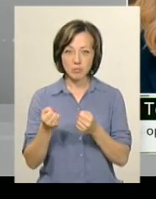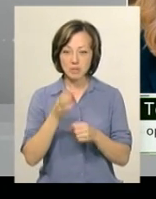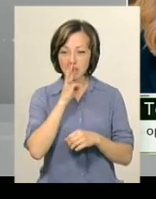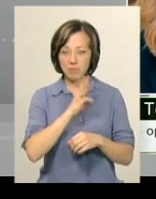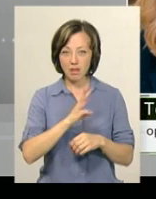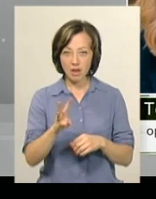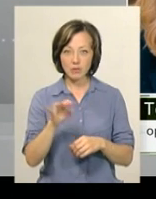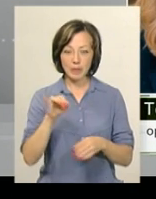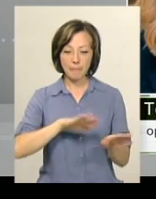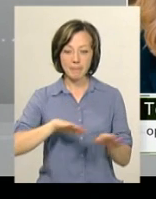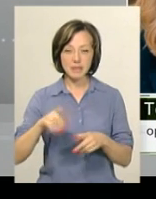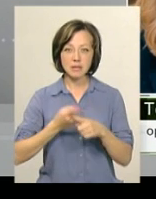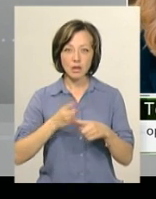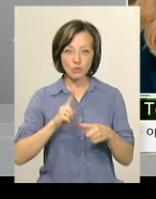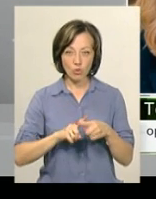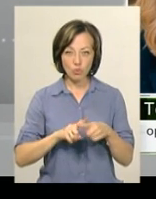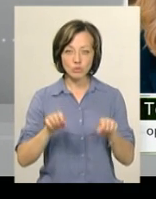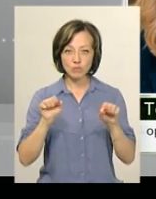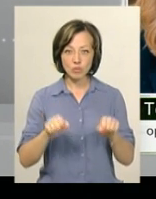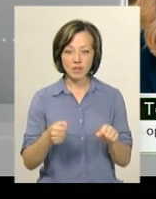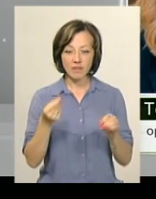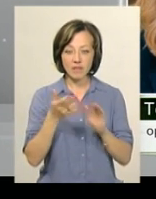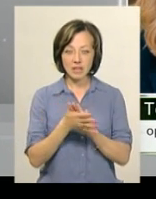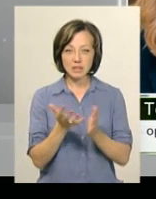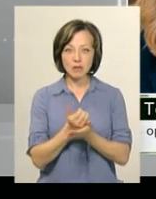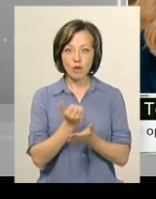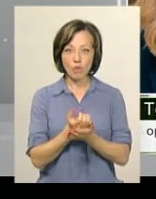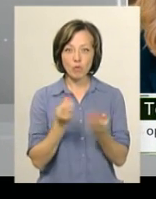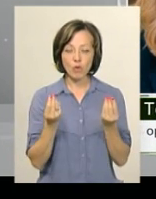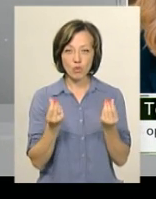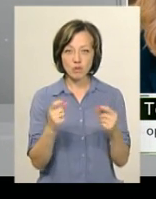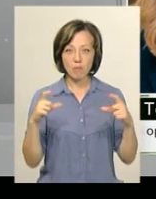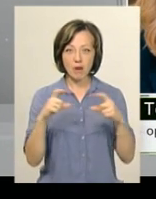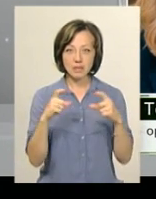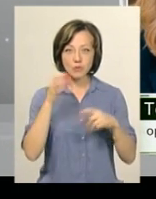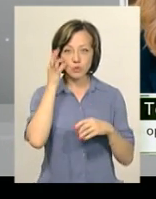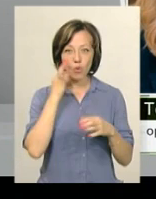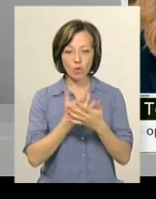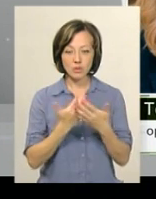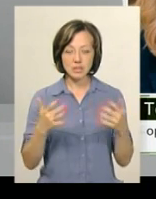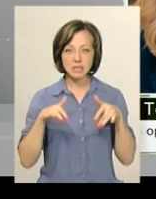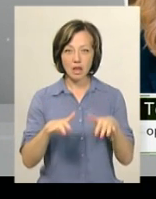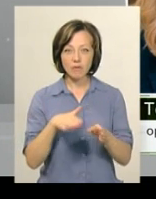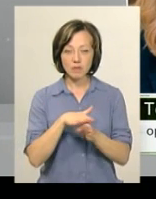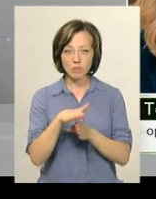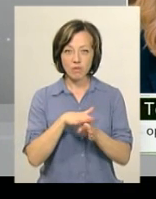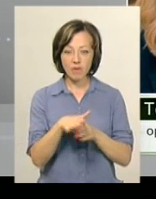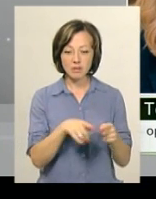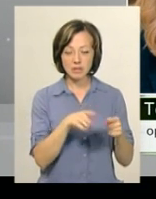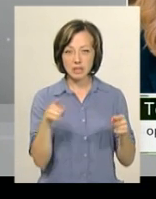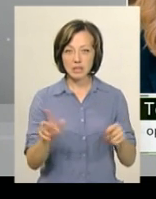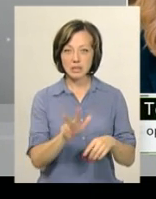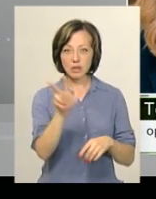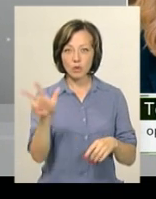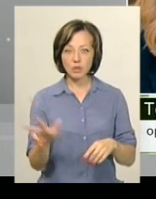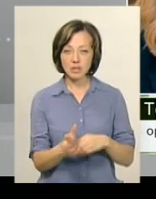плату, і вже після цього вони зможуть витратити зароблені гроші в магазині «Солодощі». Захід буде відбуватися протягом 3 годин,